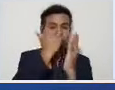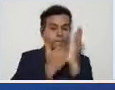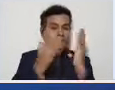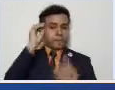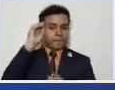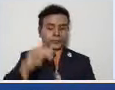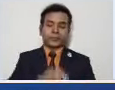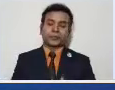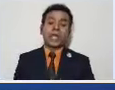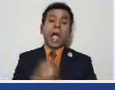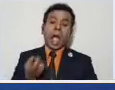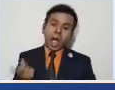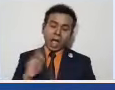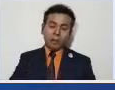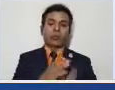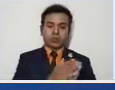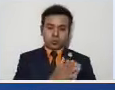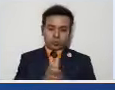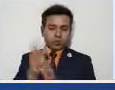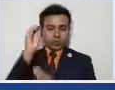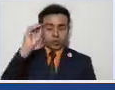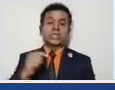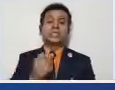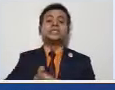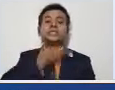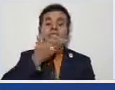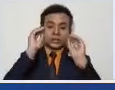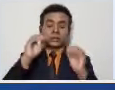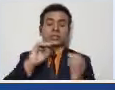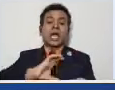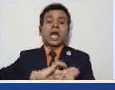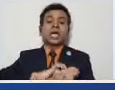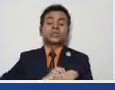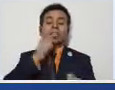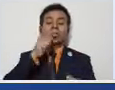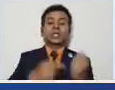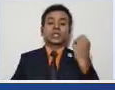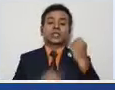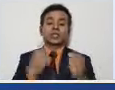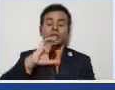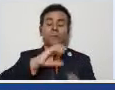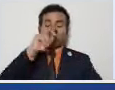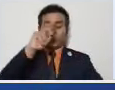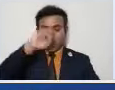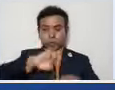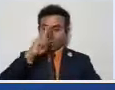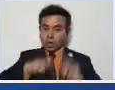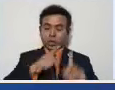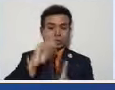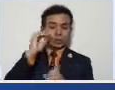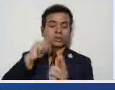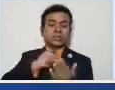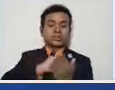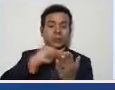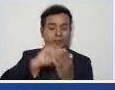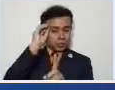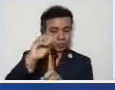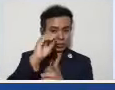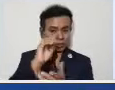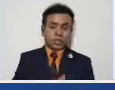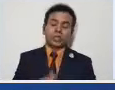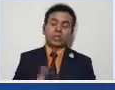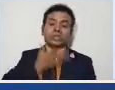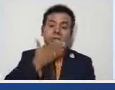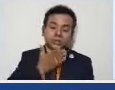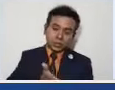আমরা এই বাংলাদেশ পরিস্থিতি এবং বিশ্ব পরিস্থিতি আপনাদের সামনে তুলে ধরলাম, তবে প্রতিদিনের মতো আজকেও বলি স্বাস্থ্যবিধিগুলো